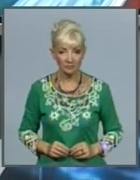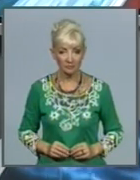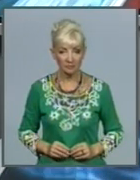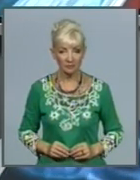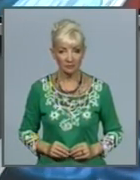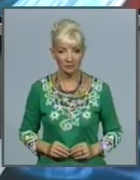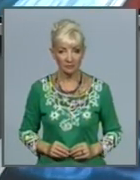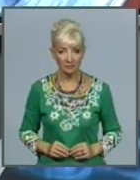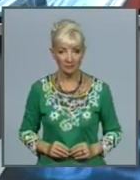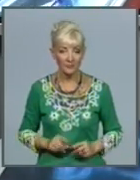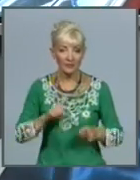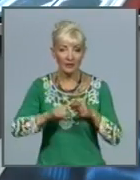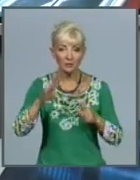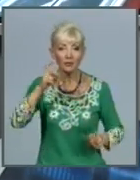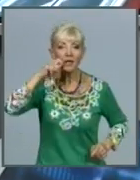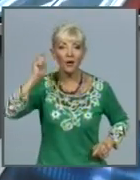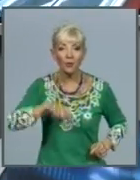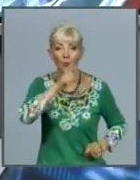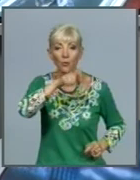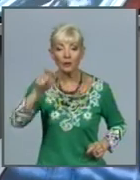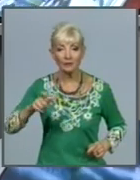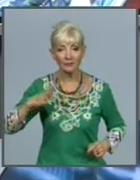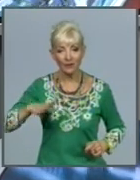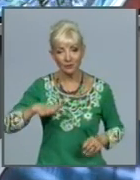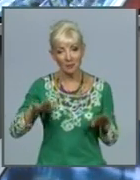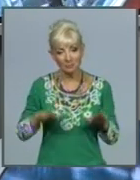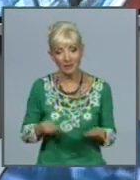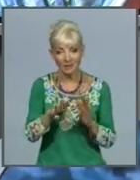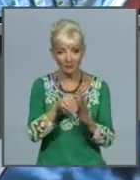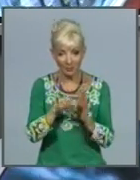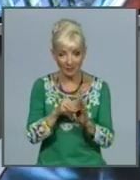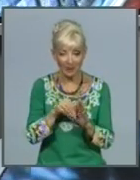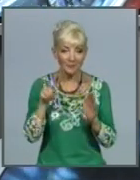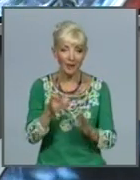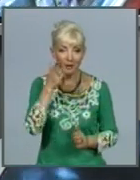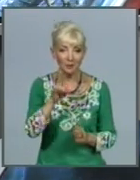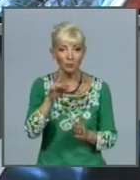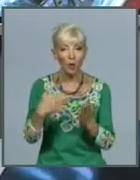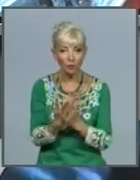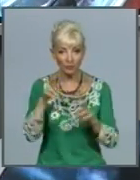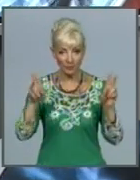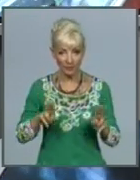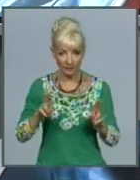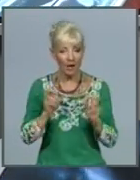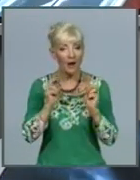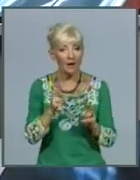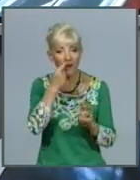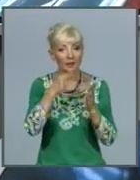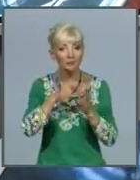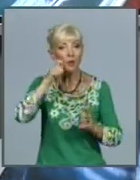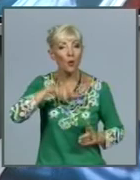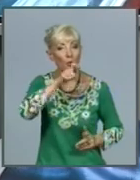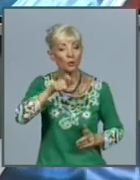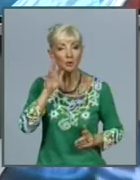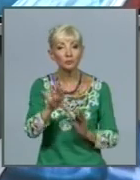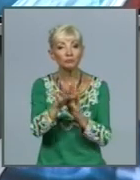Незабаром на українців чекають чергові місцеві вибори. Вони пройдуть за новими правилами. Як саме українці будуть обирати мерів своїх міст та